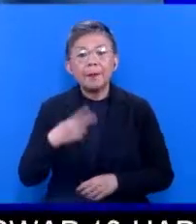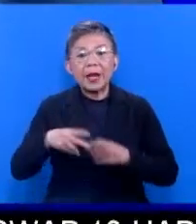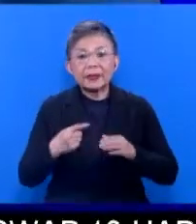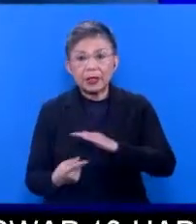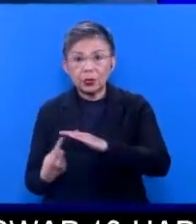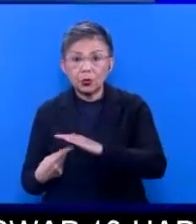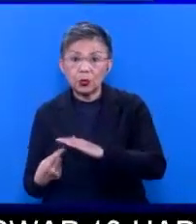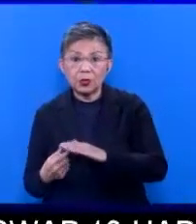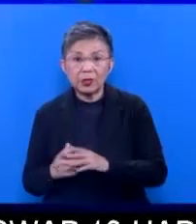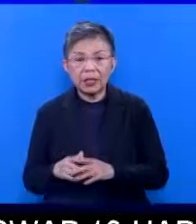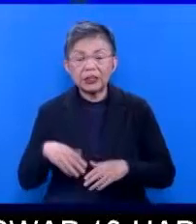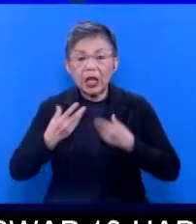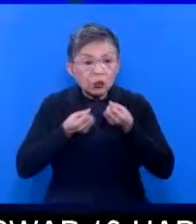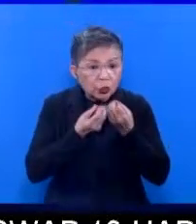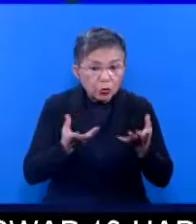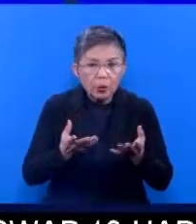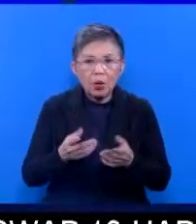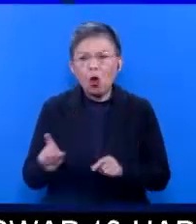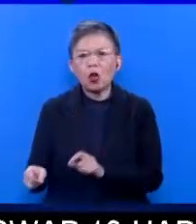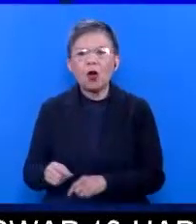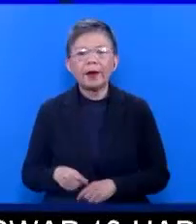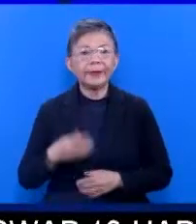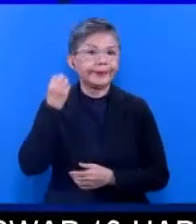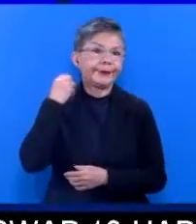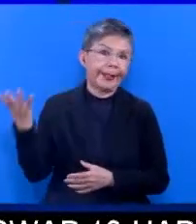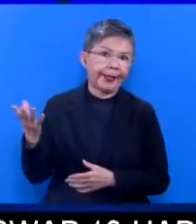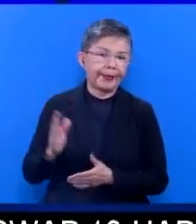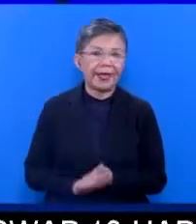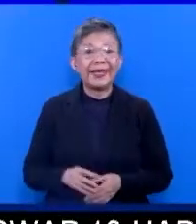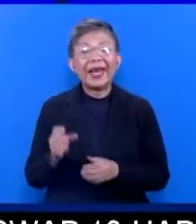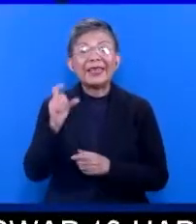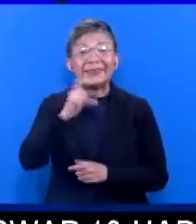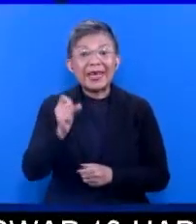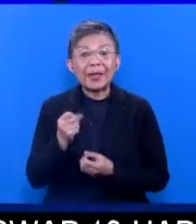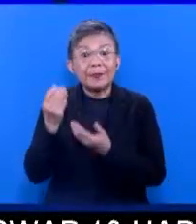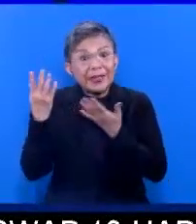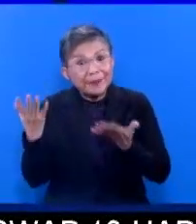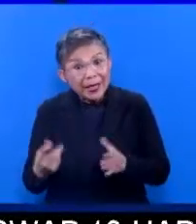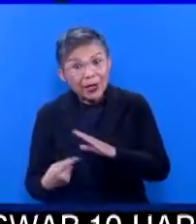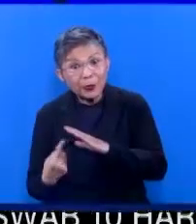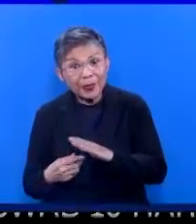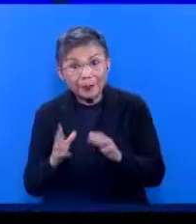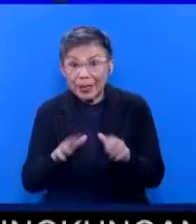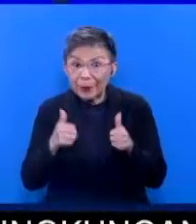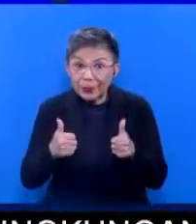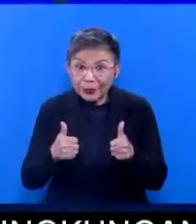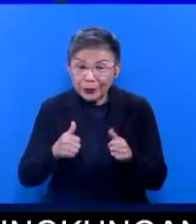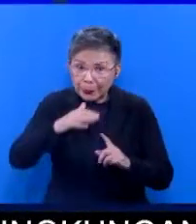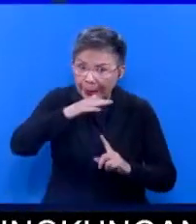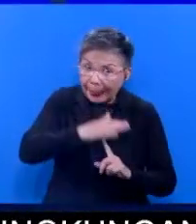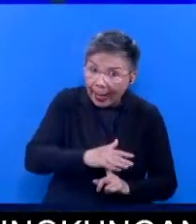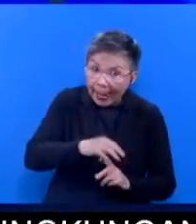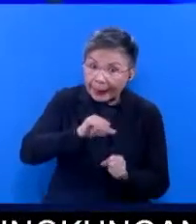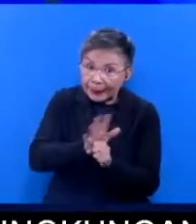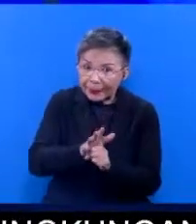isolasi mandiri yang seringkali kurang disiplin. Berikut beberapa tips agar isolasi mandiri tetap optimal dalam menekan penyebaran virus